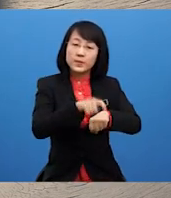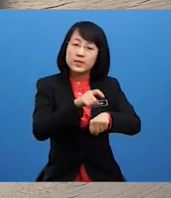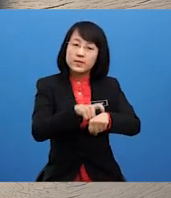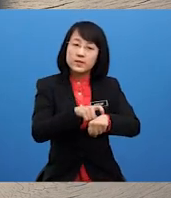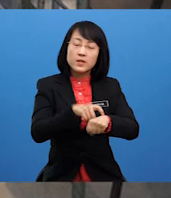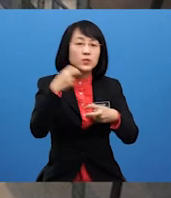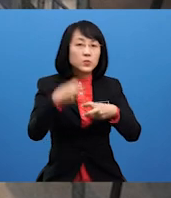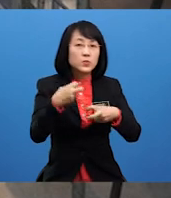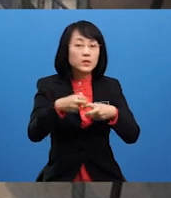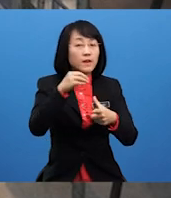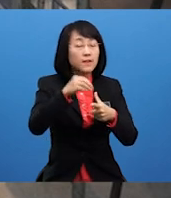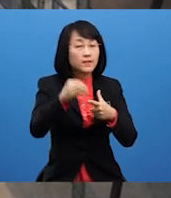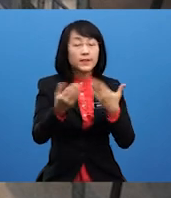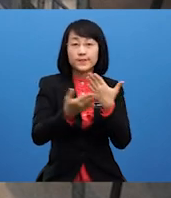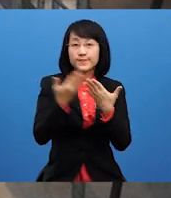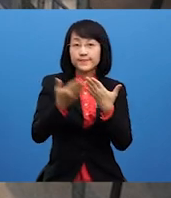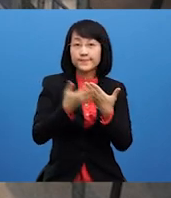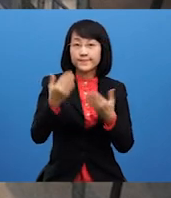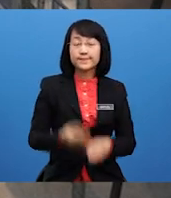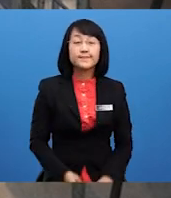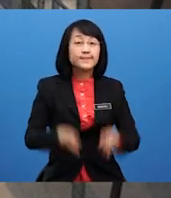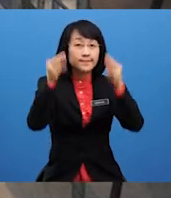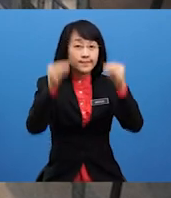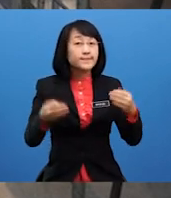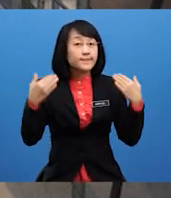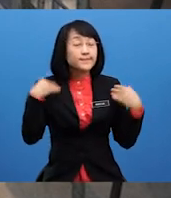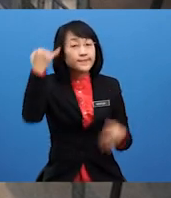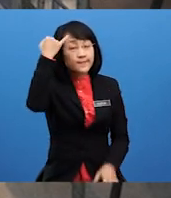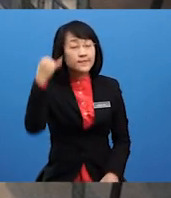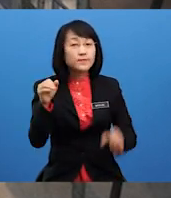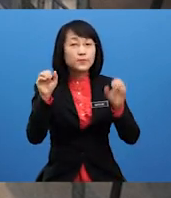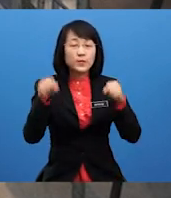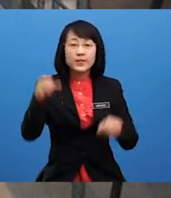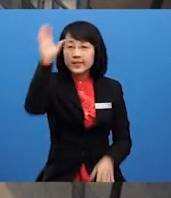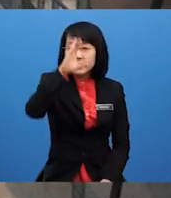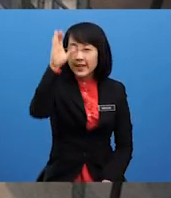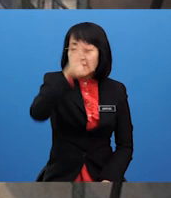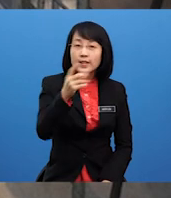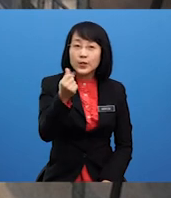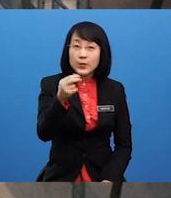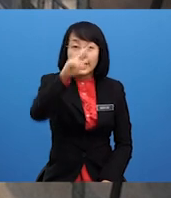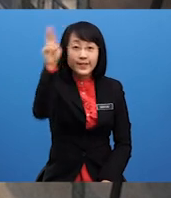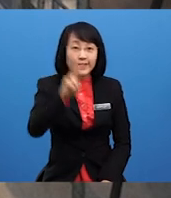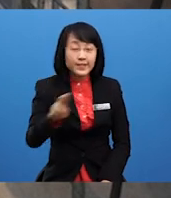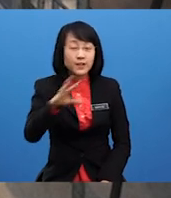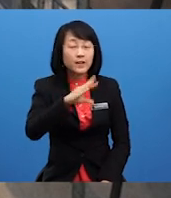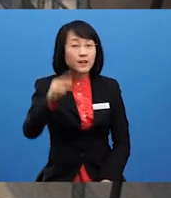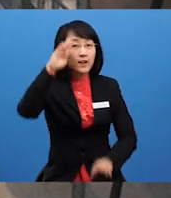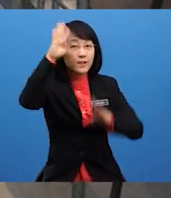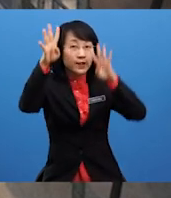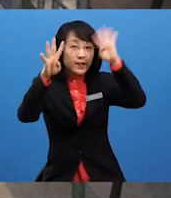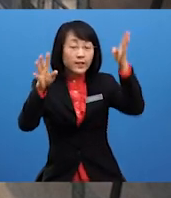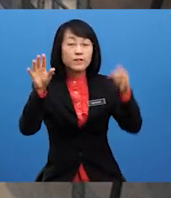senang. Manusia yang berilmu mampu mencari rezeki dan kreatif menggunakan